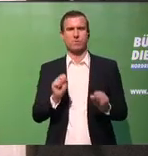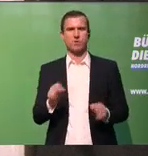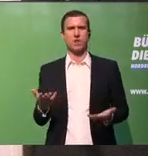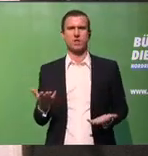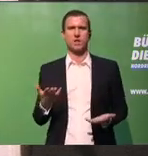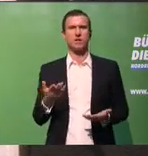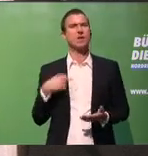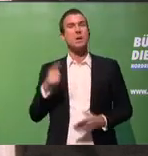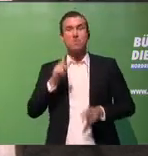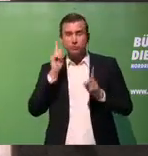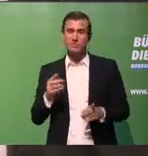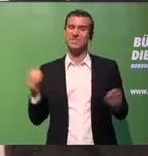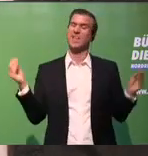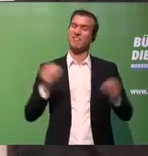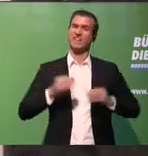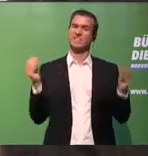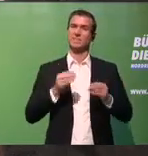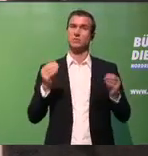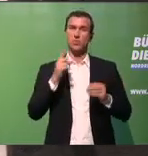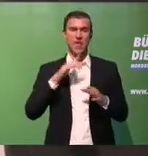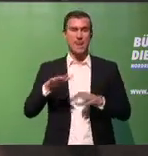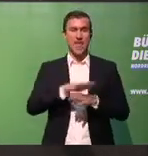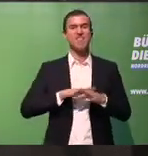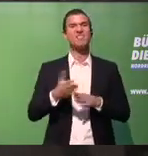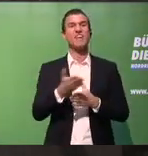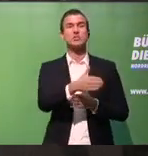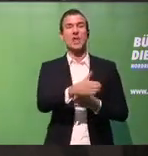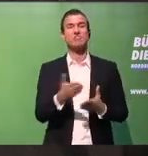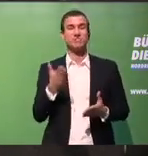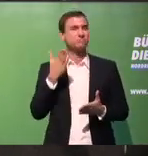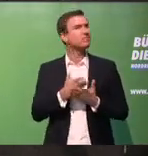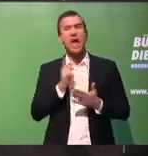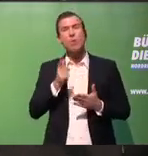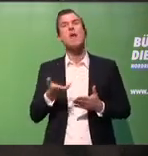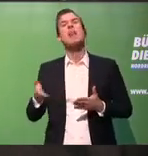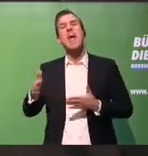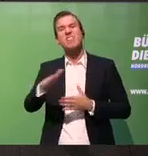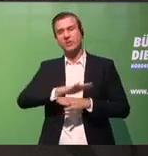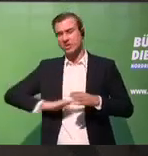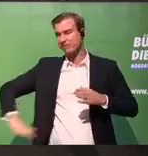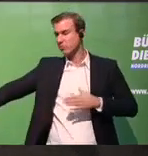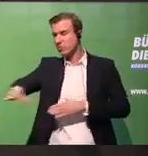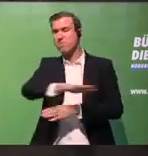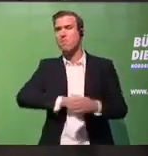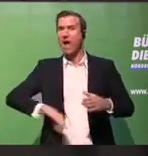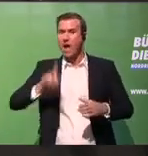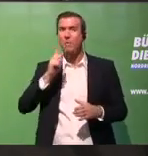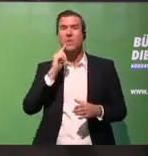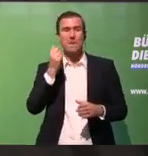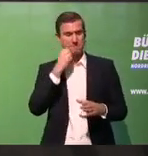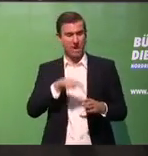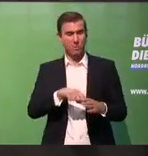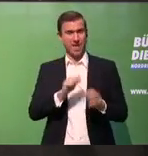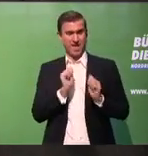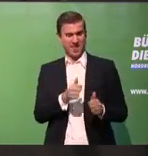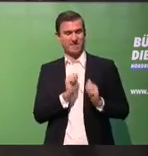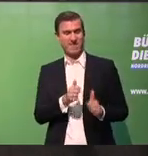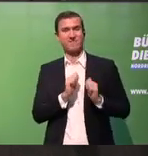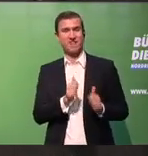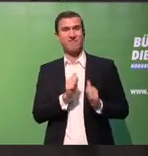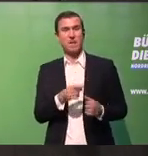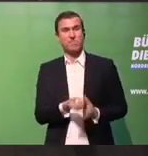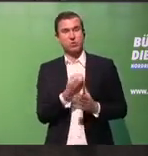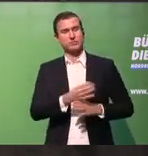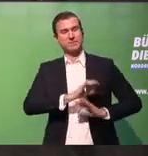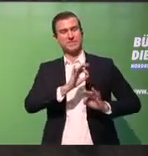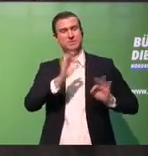man auch investieren, nicht nur in die Landwirtschaft, sondern rund um die Landwirtschaft. Wir müssen dort nicht nur den Bauern helfen, besser zu